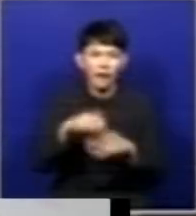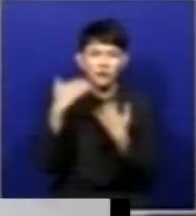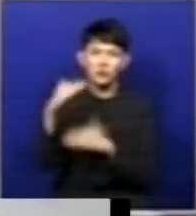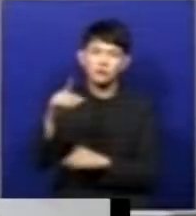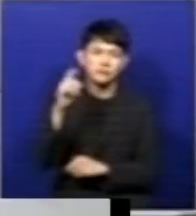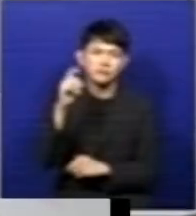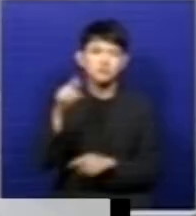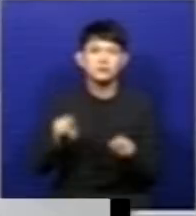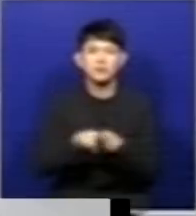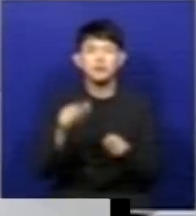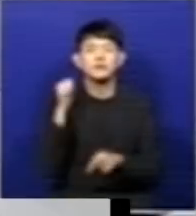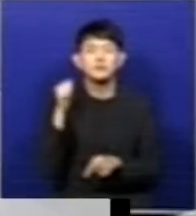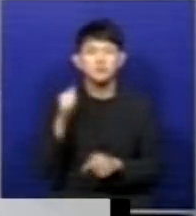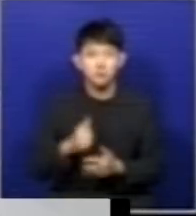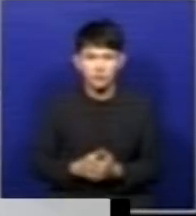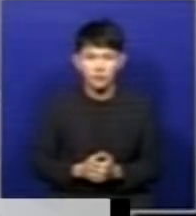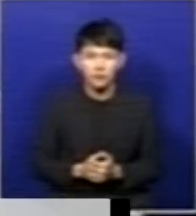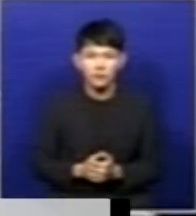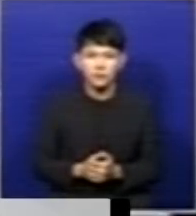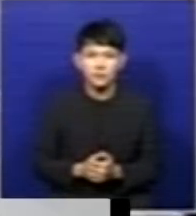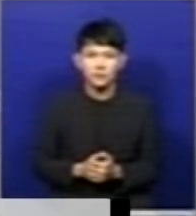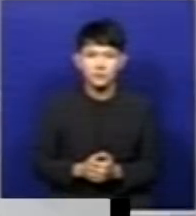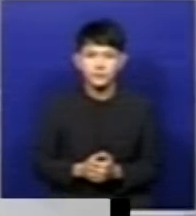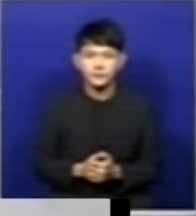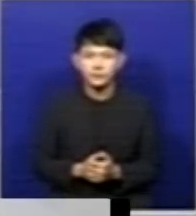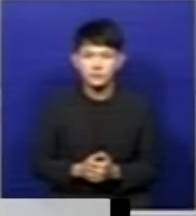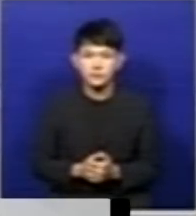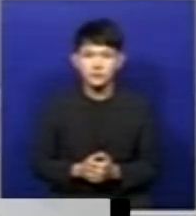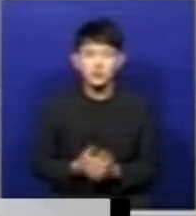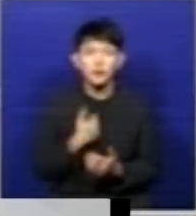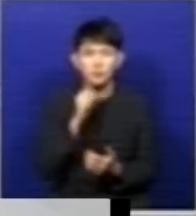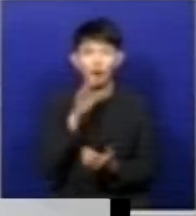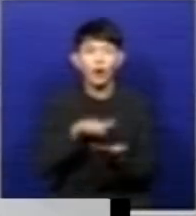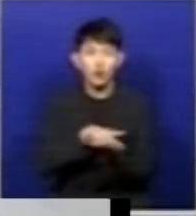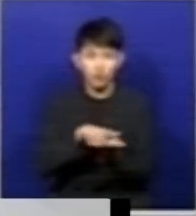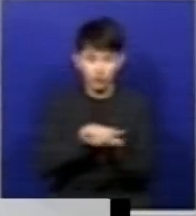วยคุณมิ่งขวัญนะครับยังเห็นด้วยนะฮะกับการตั้งคณะกรรมาธิการวิสามัญการตรวจสอบการใช้งบประมาณ